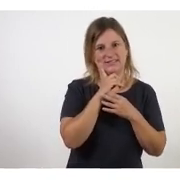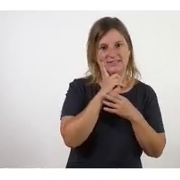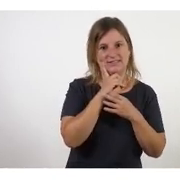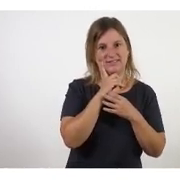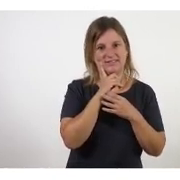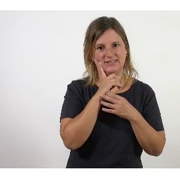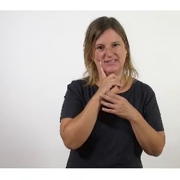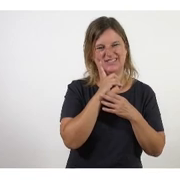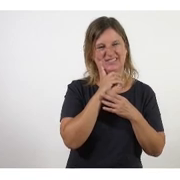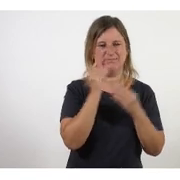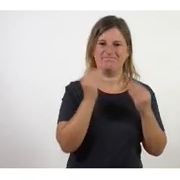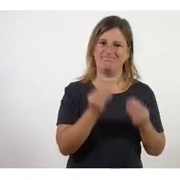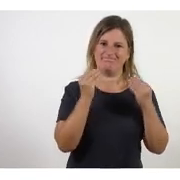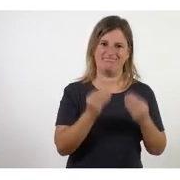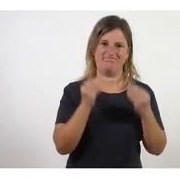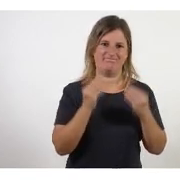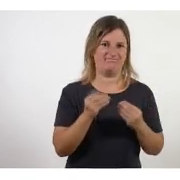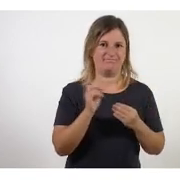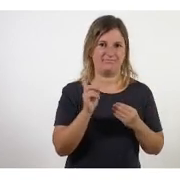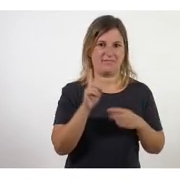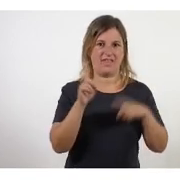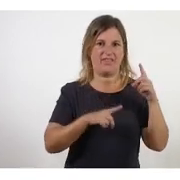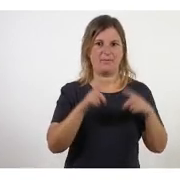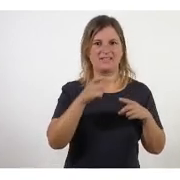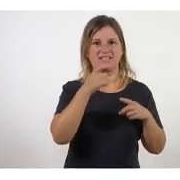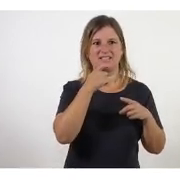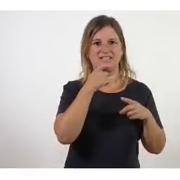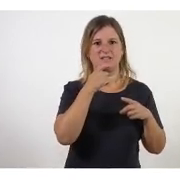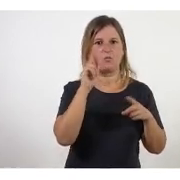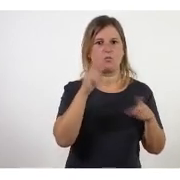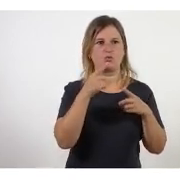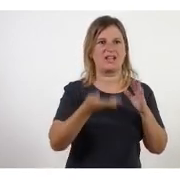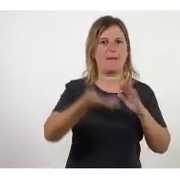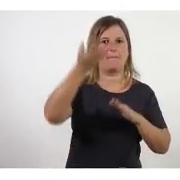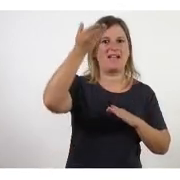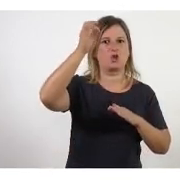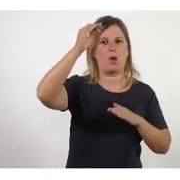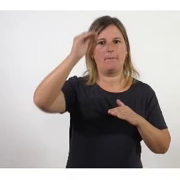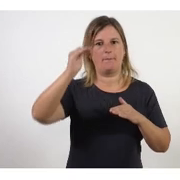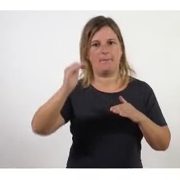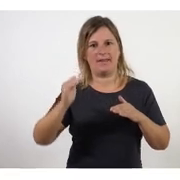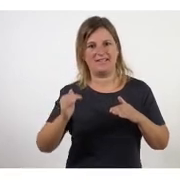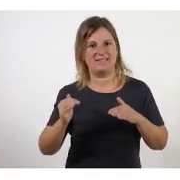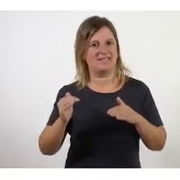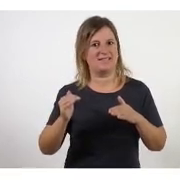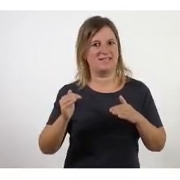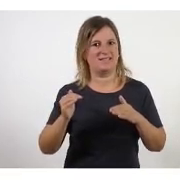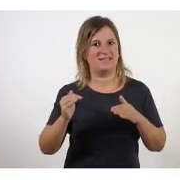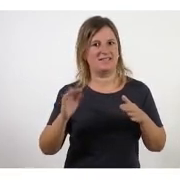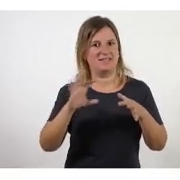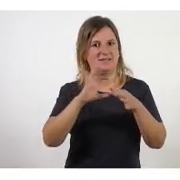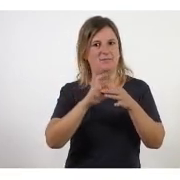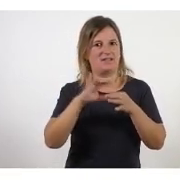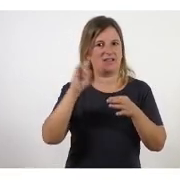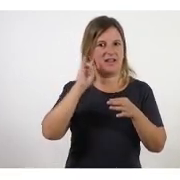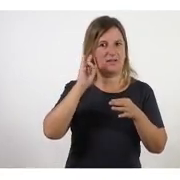no està gaire ben resolta. Què vull dir? Doncs que hi haurà moments que t'agradarà que la música estigui més forta, després torni a baixar i llavors mesclar amb l'àudio